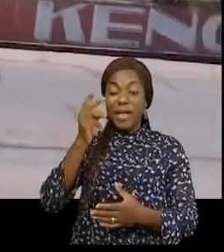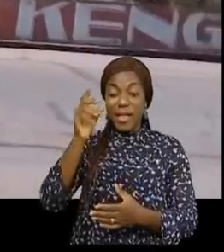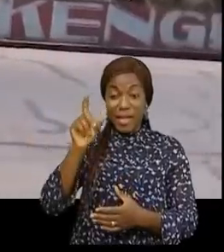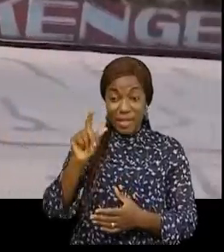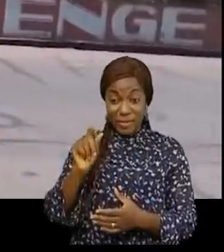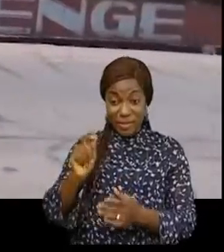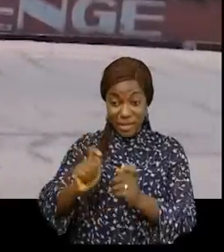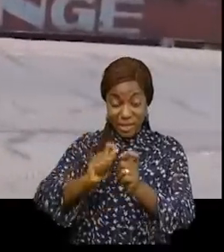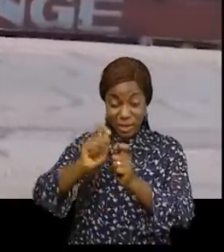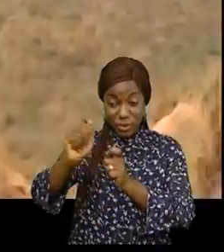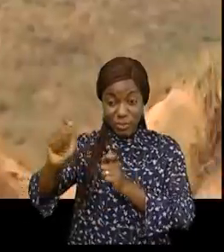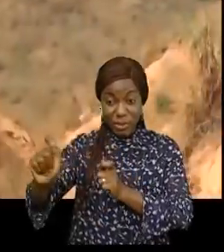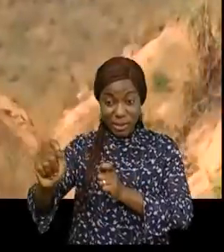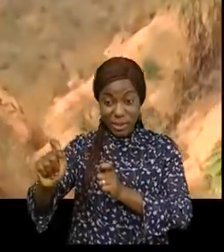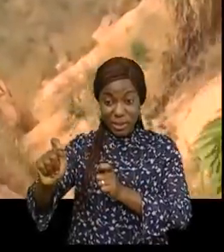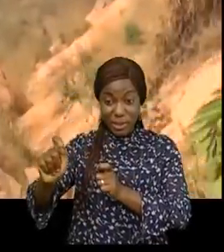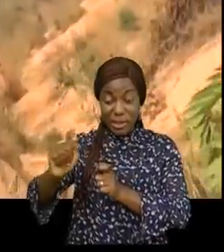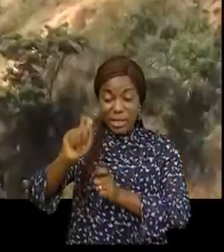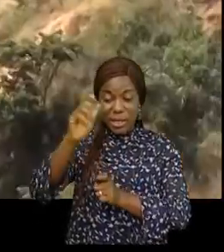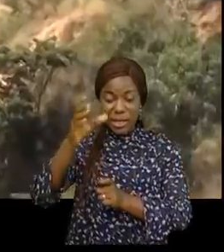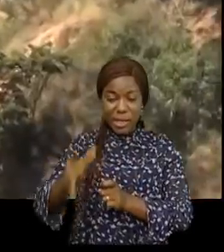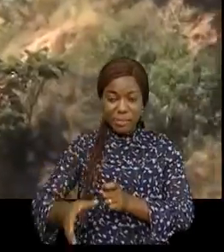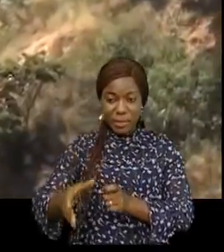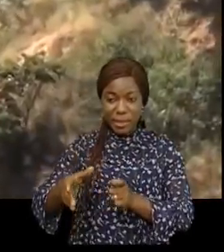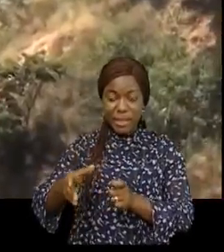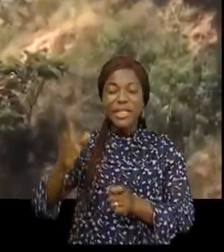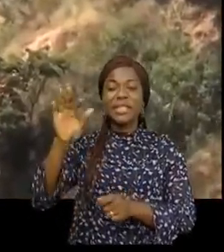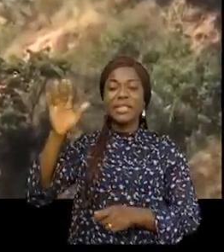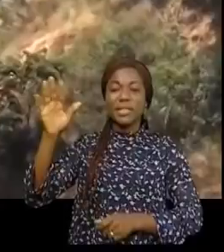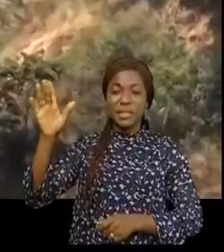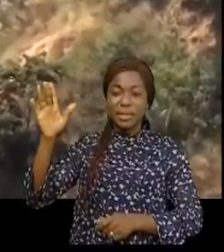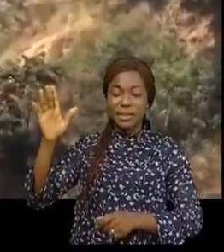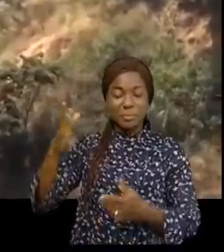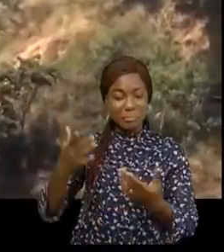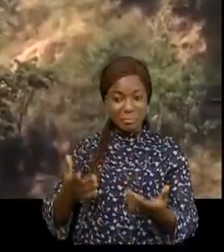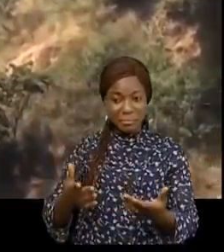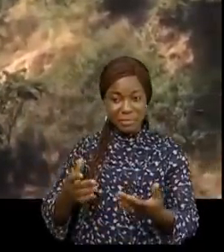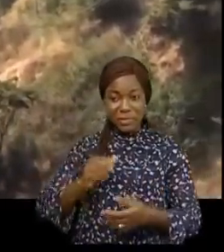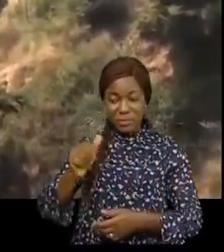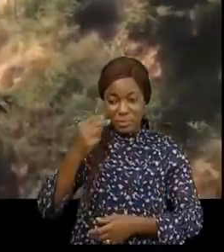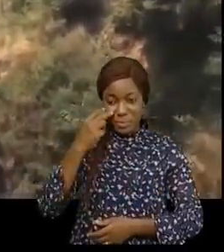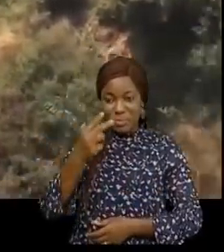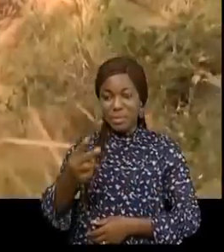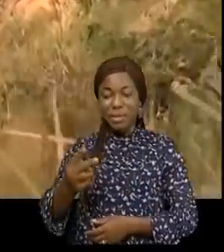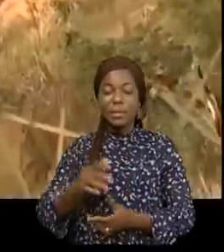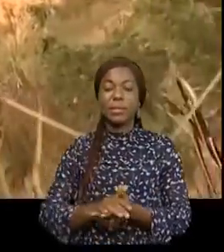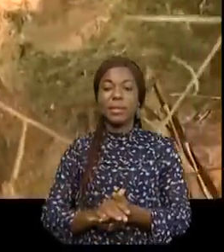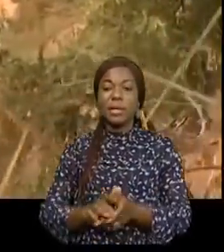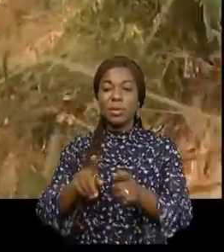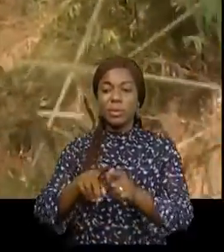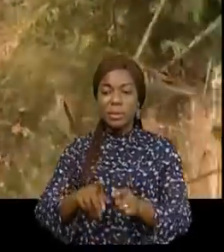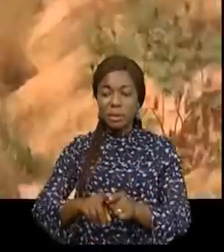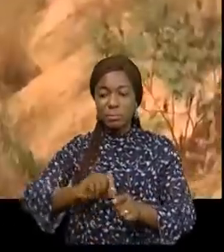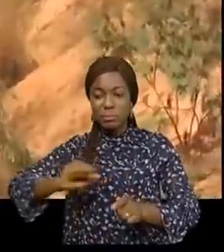province du Kwango, est construite sur une colline avec des versants savanicoles, débouchant sur des sources d'eau aux alentours, l'exposant à des érosions de tous les